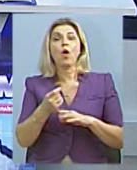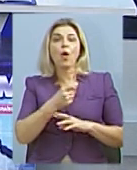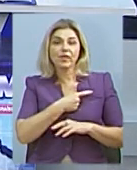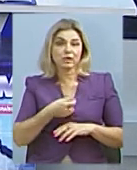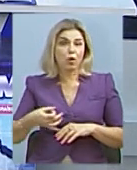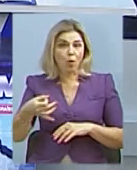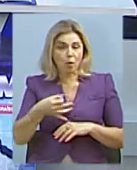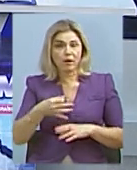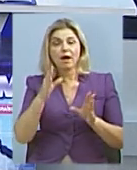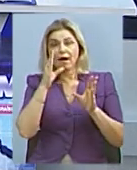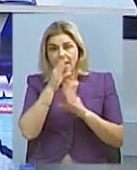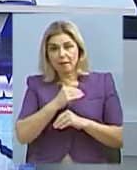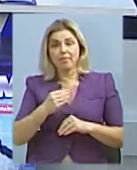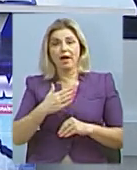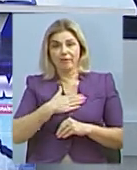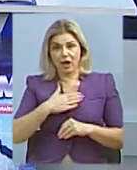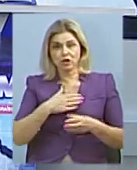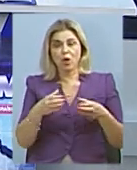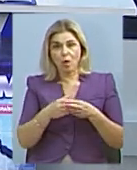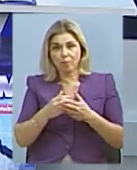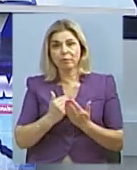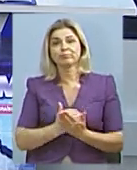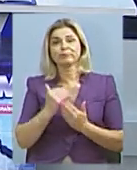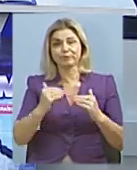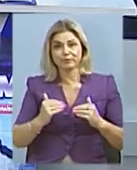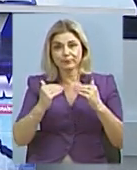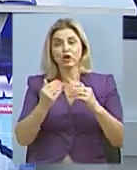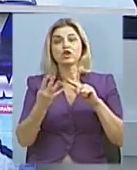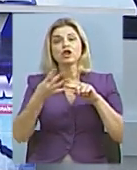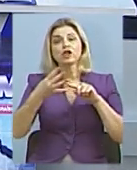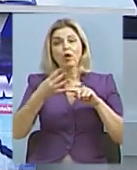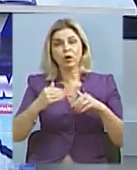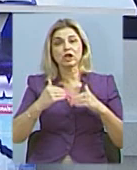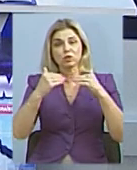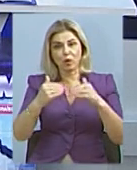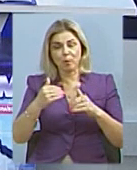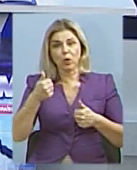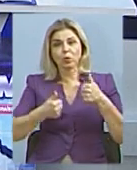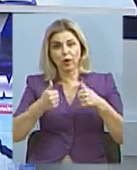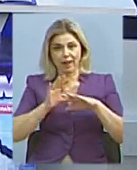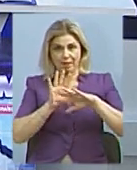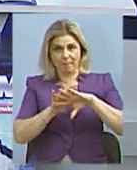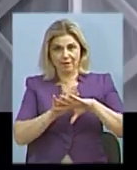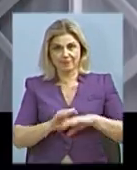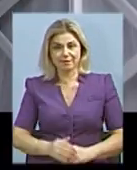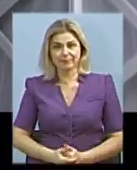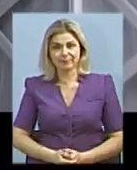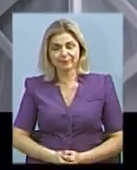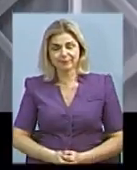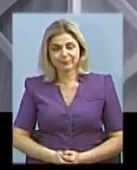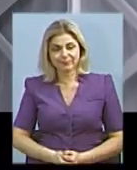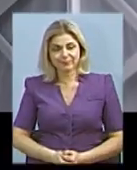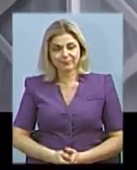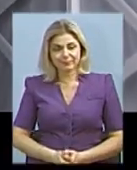області дозволила підопічним Руслана Забранського піднятися на четверту сходинку у турнірній таблиці.